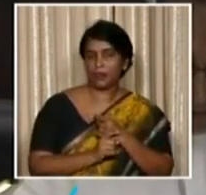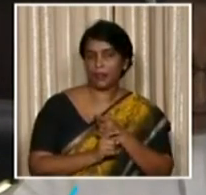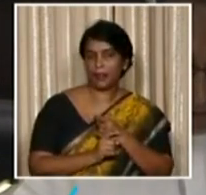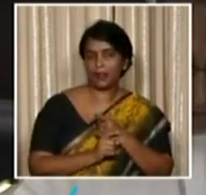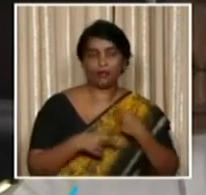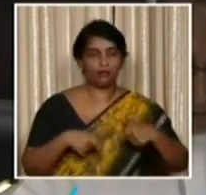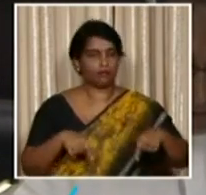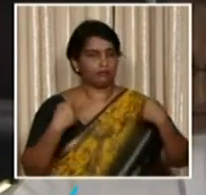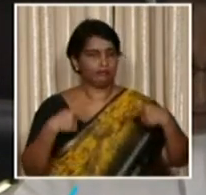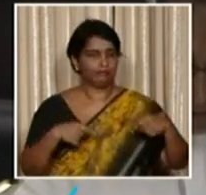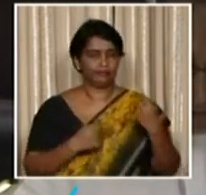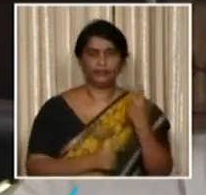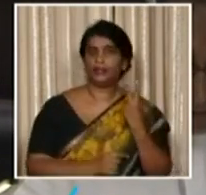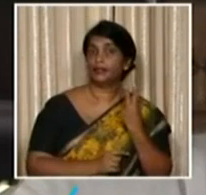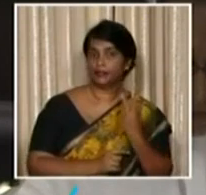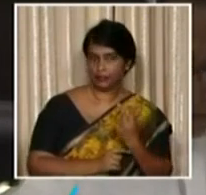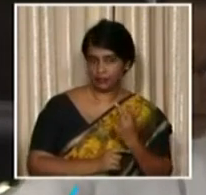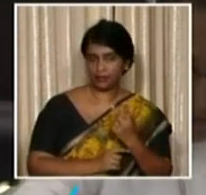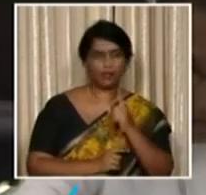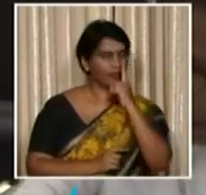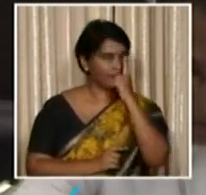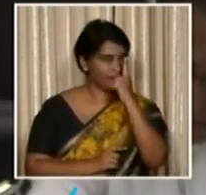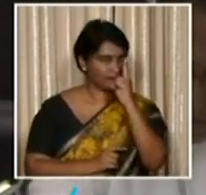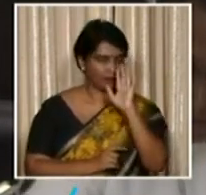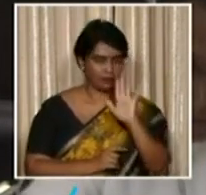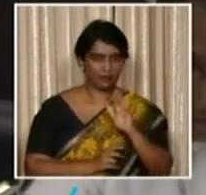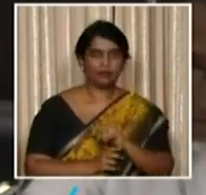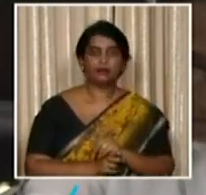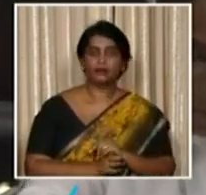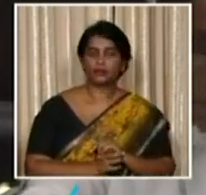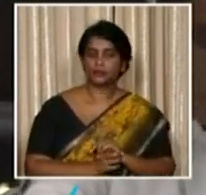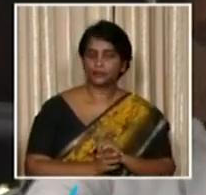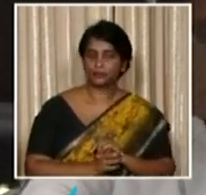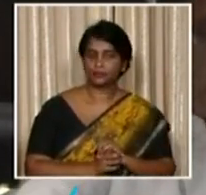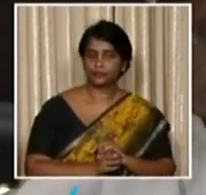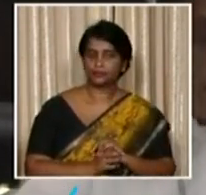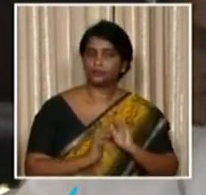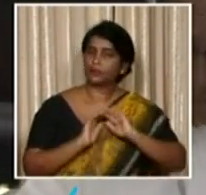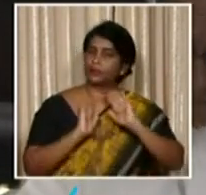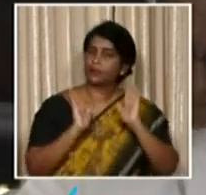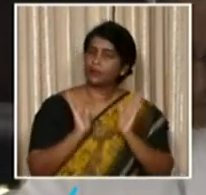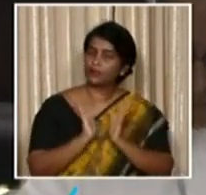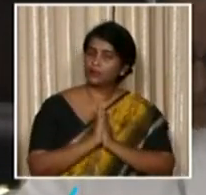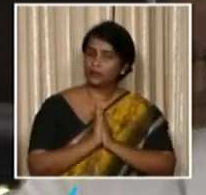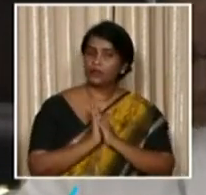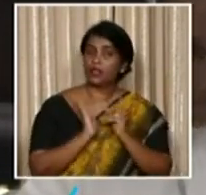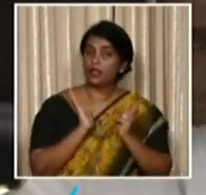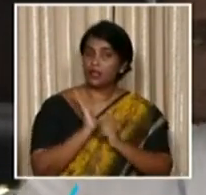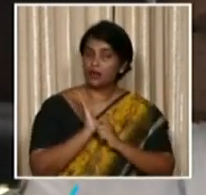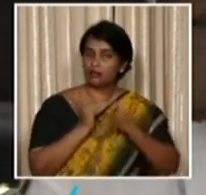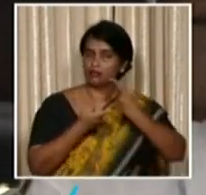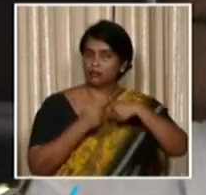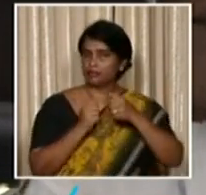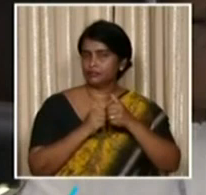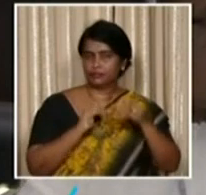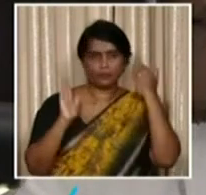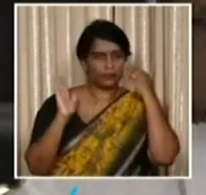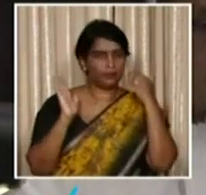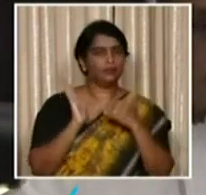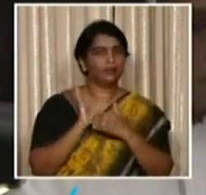තර්ක දෙකක් ඉදිරිපත් වුණා. එකක් තමයි මේ සමස්ත ණය ප්‍රතිව්‍යුහගත